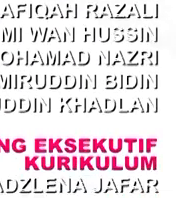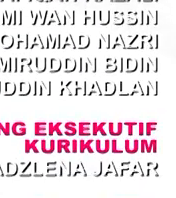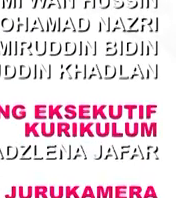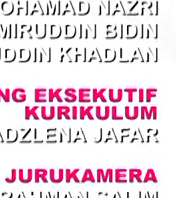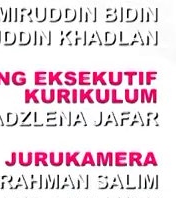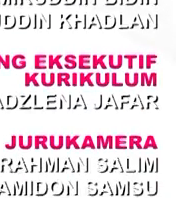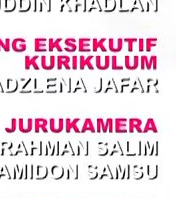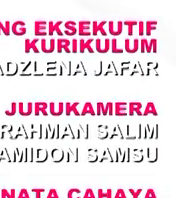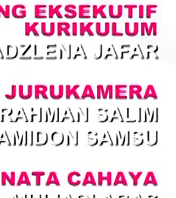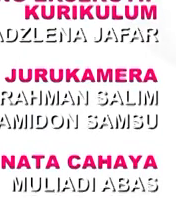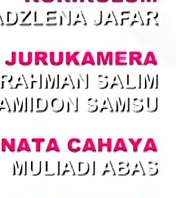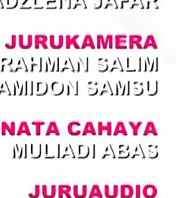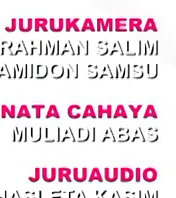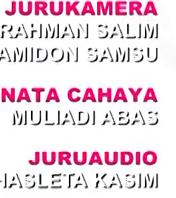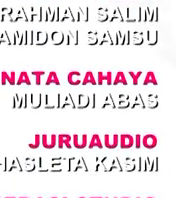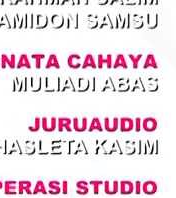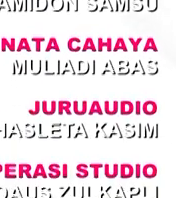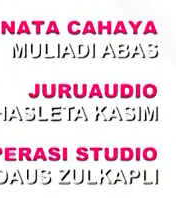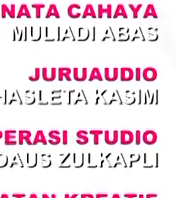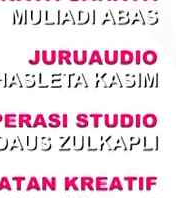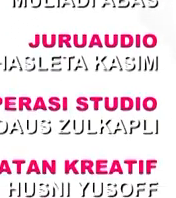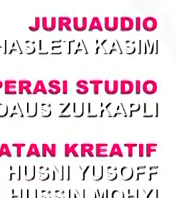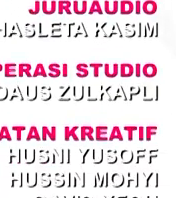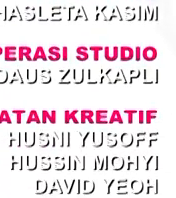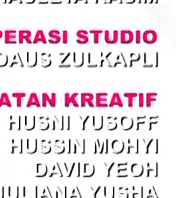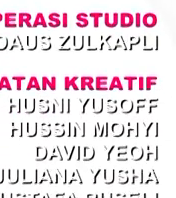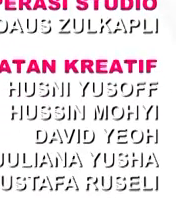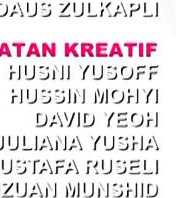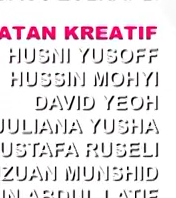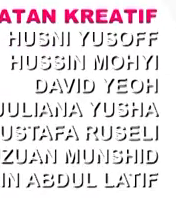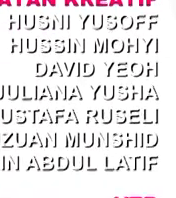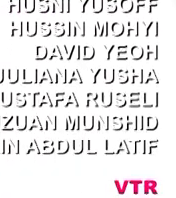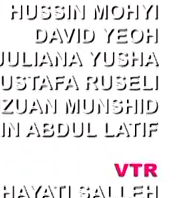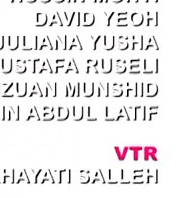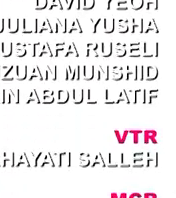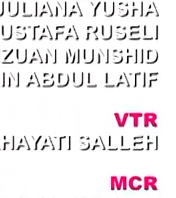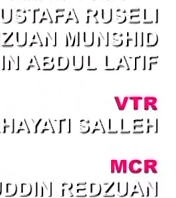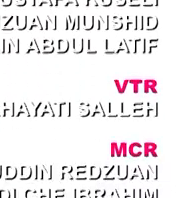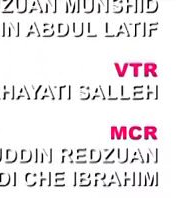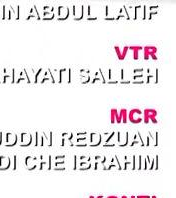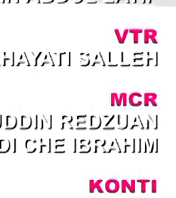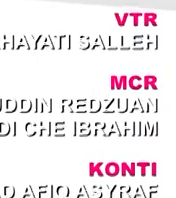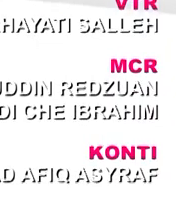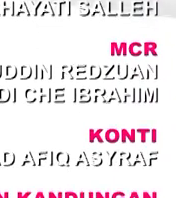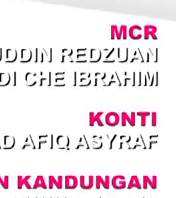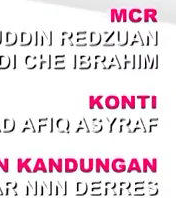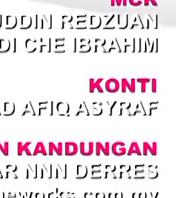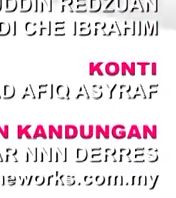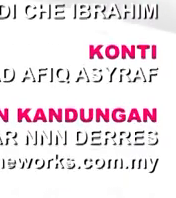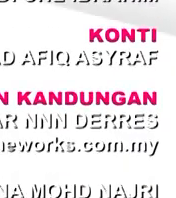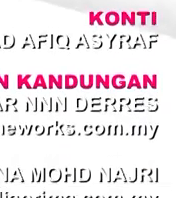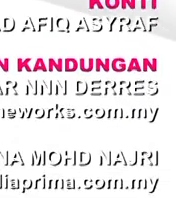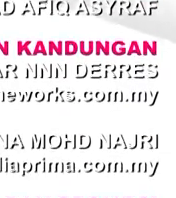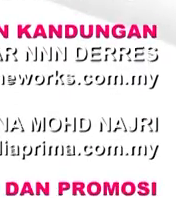Mari ikut saya pergi perpustakaan. Pakailah walawa, kita jumpa jam